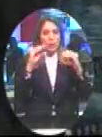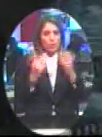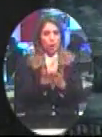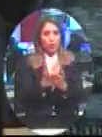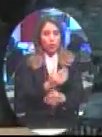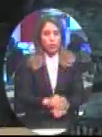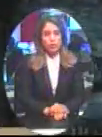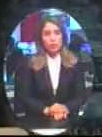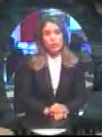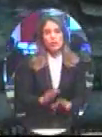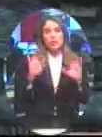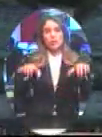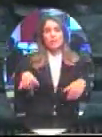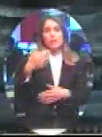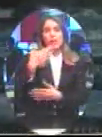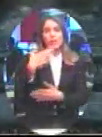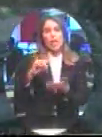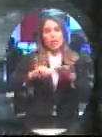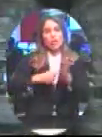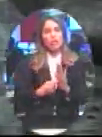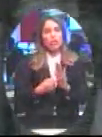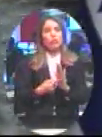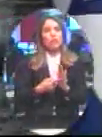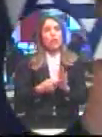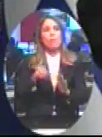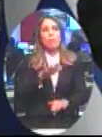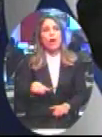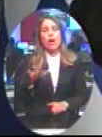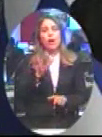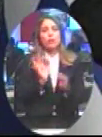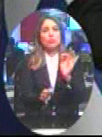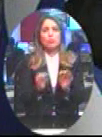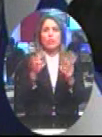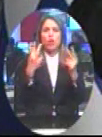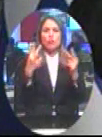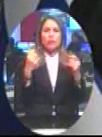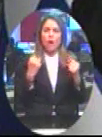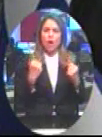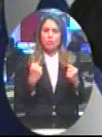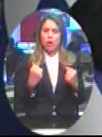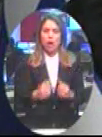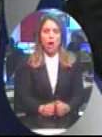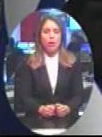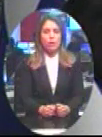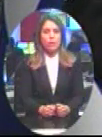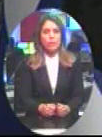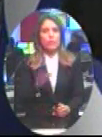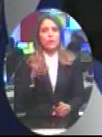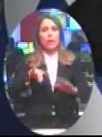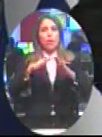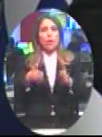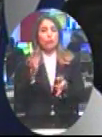ריבלין הדגיש את החשיבות שבמערכת משפט חזקה. כל רשות, גם הרשות השופטת, איננה